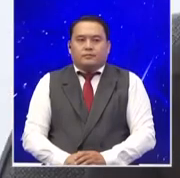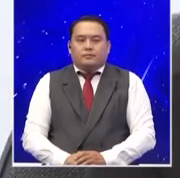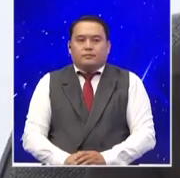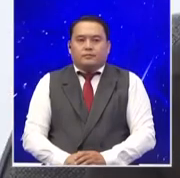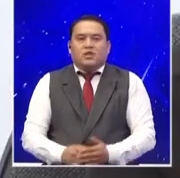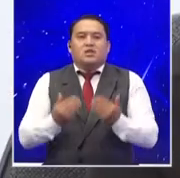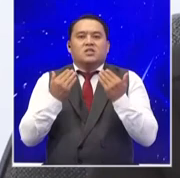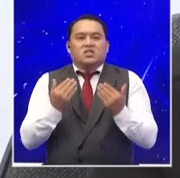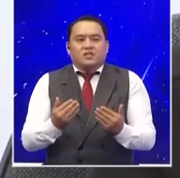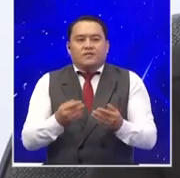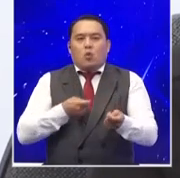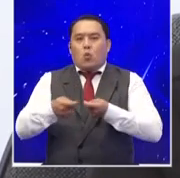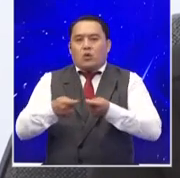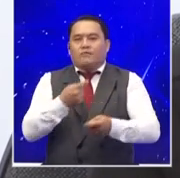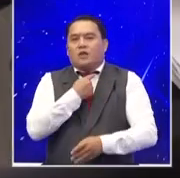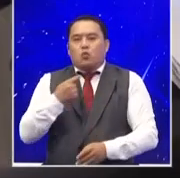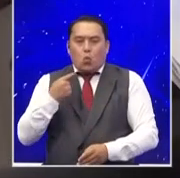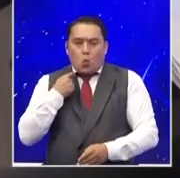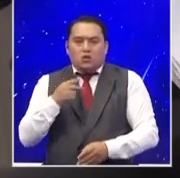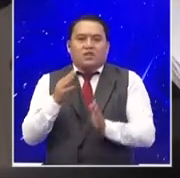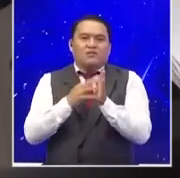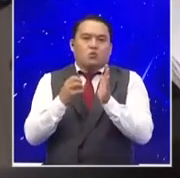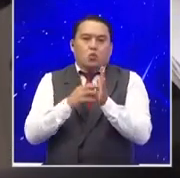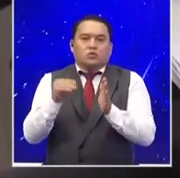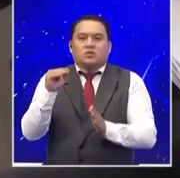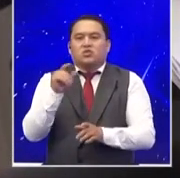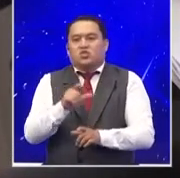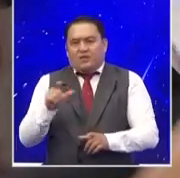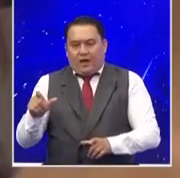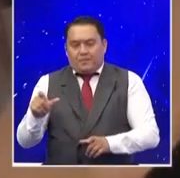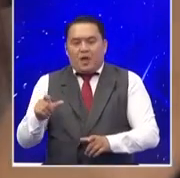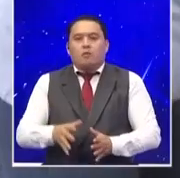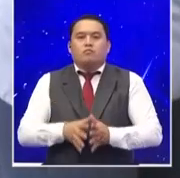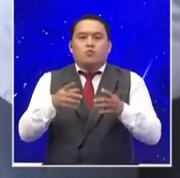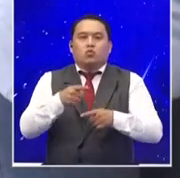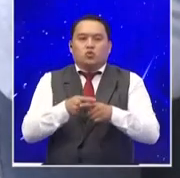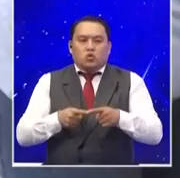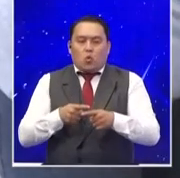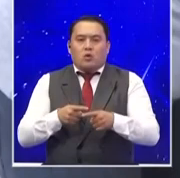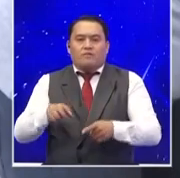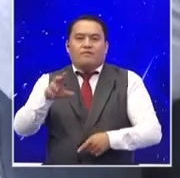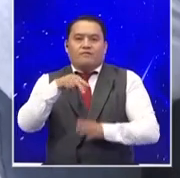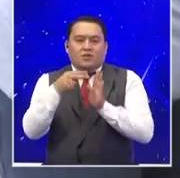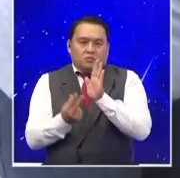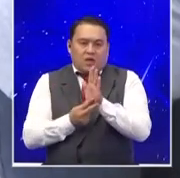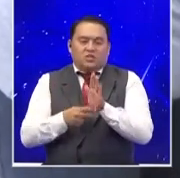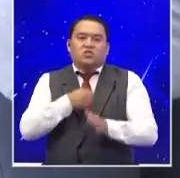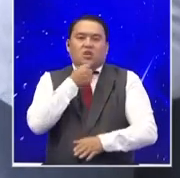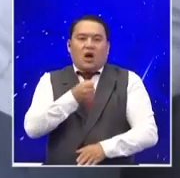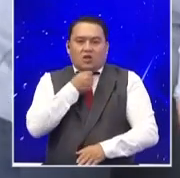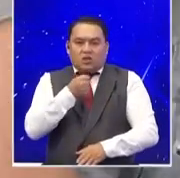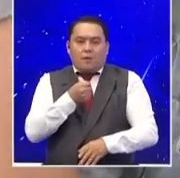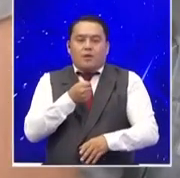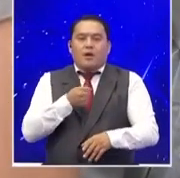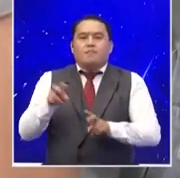Уже сейчас в рядах «Лидер КЗ» Талдыкурган свыше 90 человек. Причем большая его часть – трудящиеся в возрасте от 18 и старше.